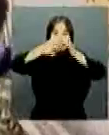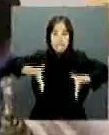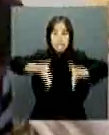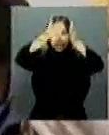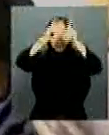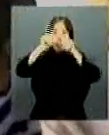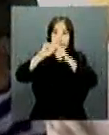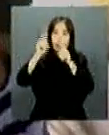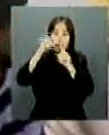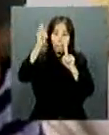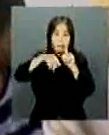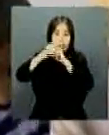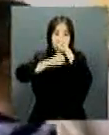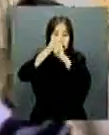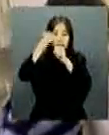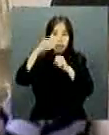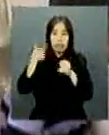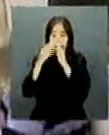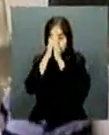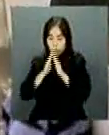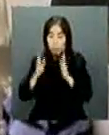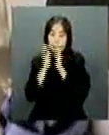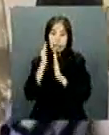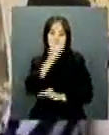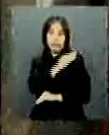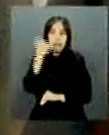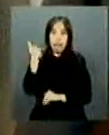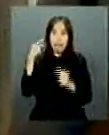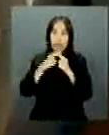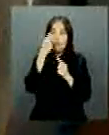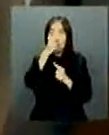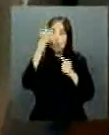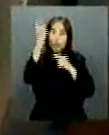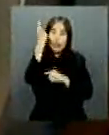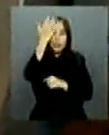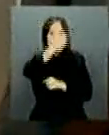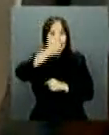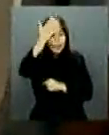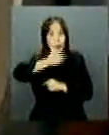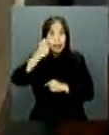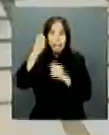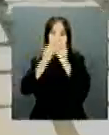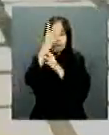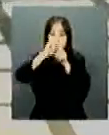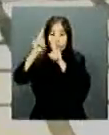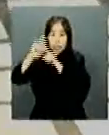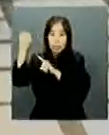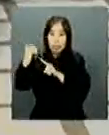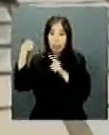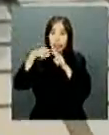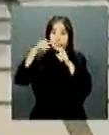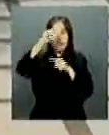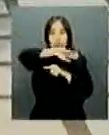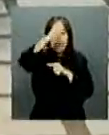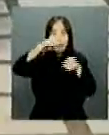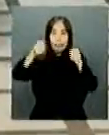พร้อมกราบไหว้พระสุภัทรบพิตรและชมความงดงามของทิวทัศน์และพันไม้หายากบนยอดภูเขาไฟกระโดงตำบลเ